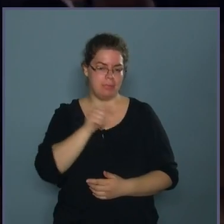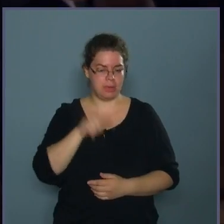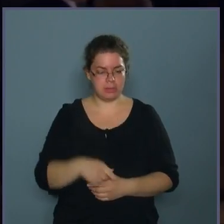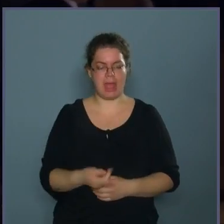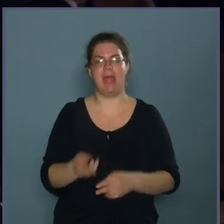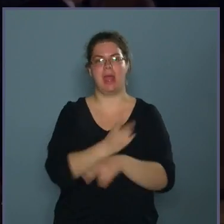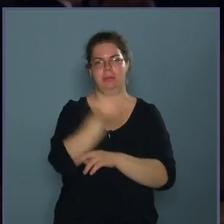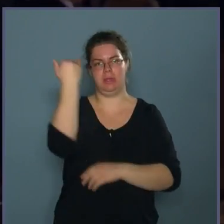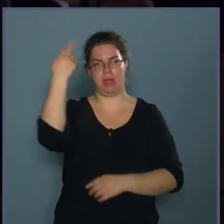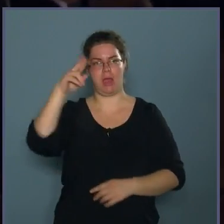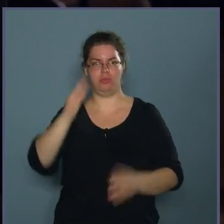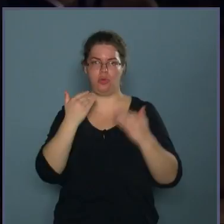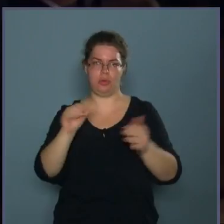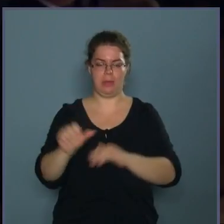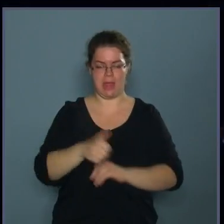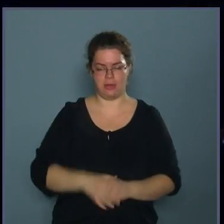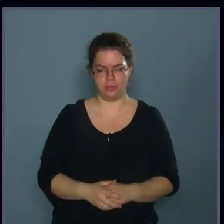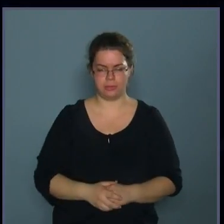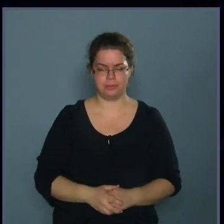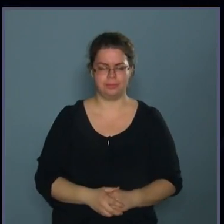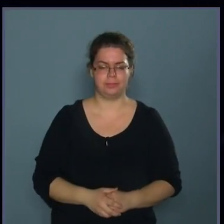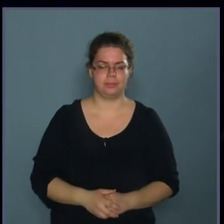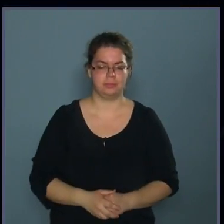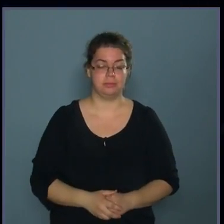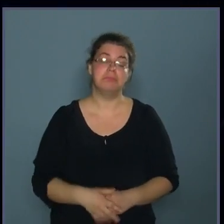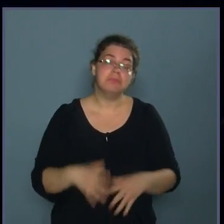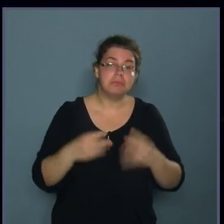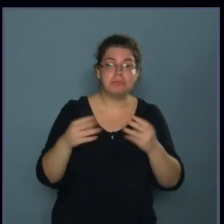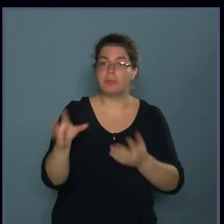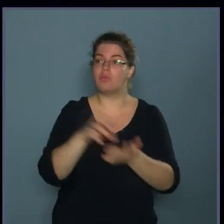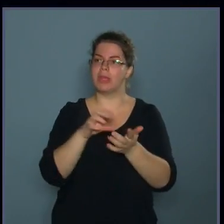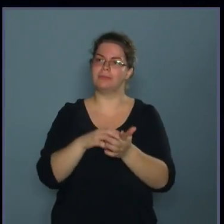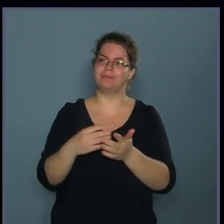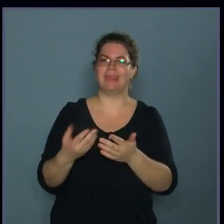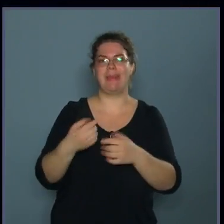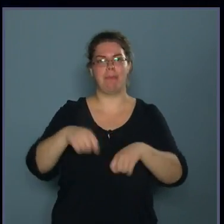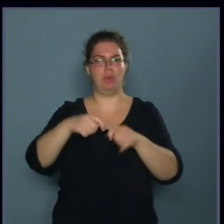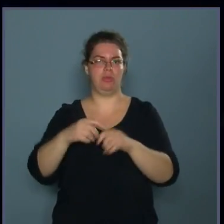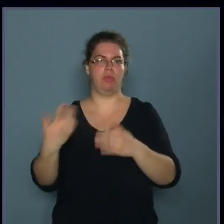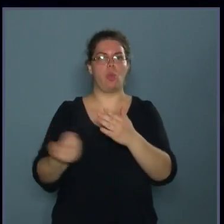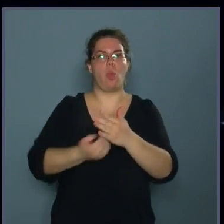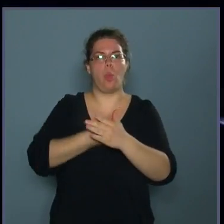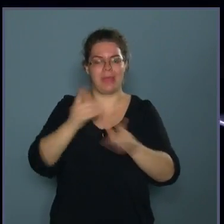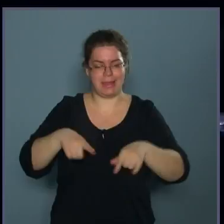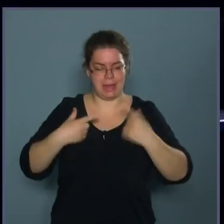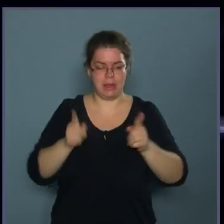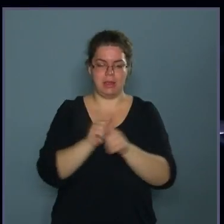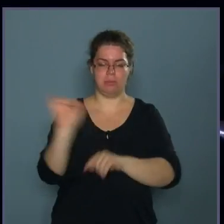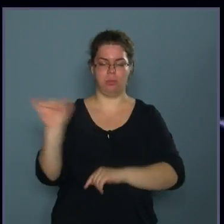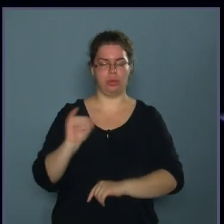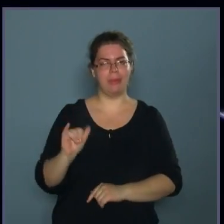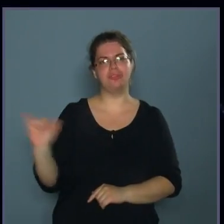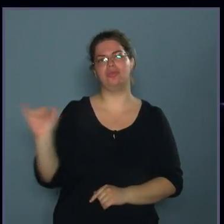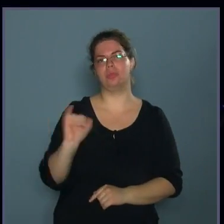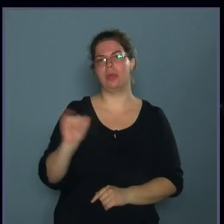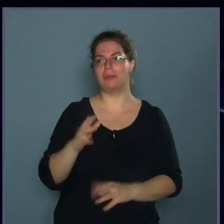köszöntötte elsőként. Számos város épülése vagy újjáélevése, így Budapest és